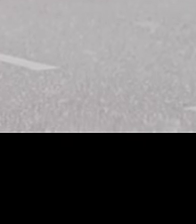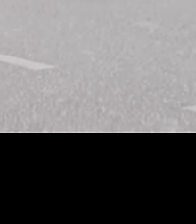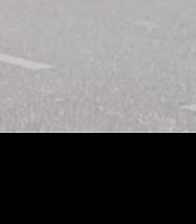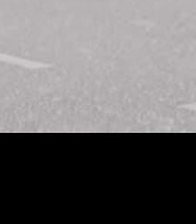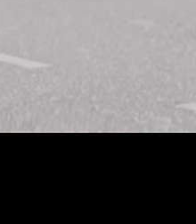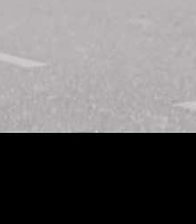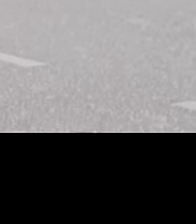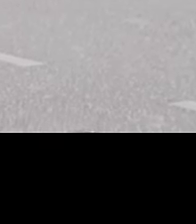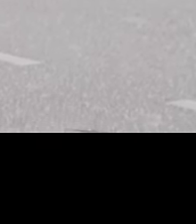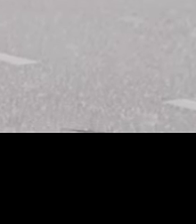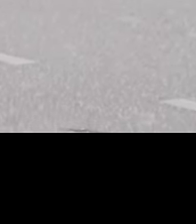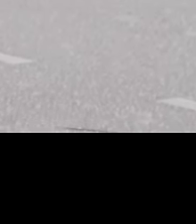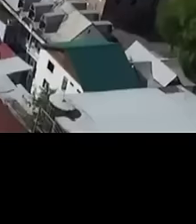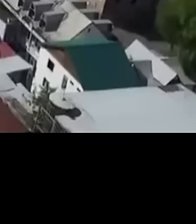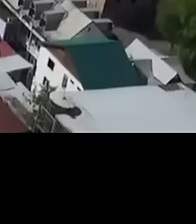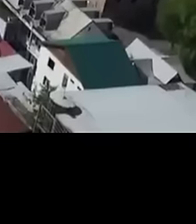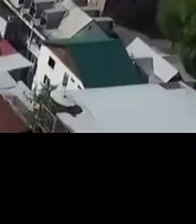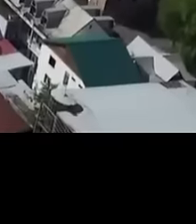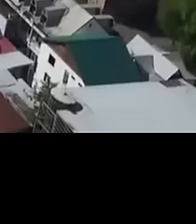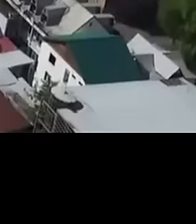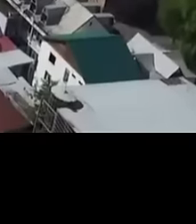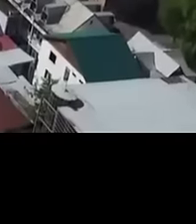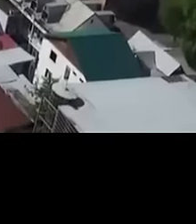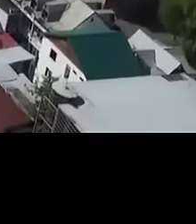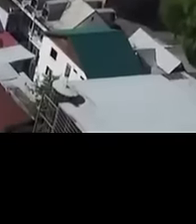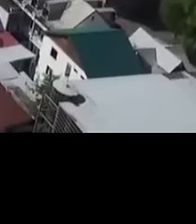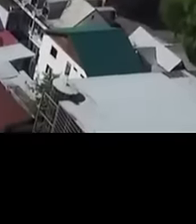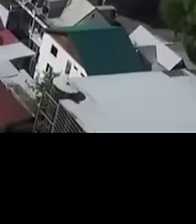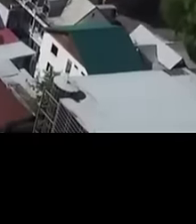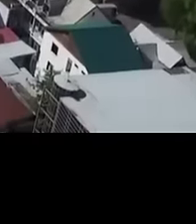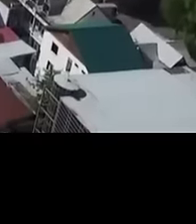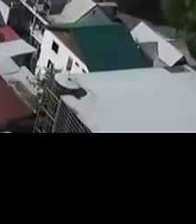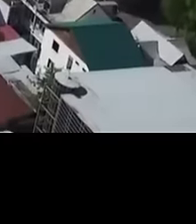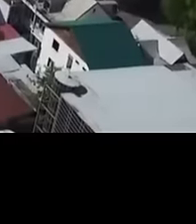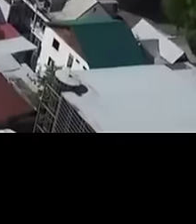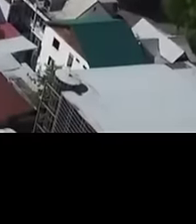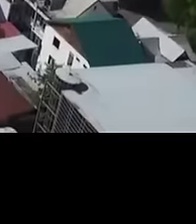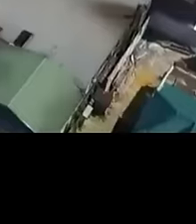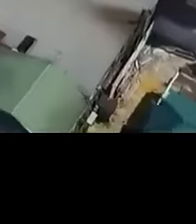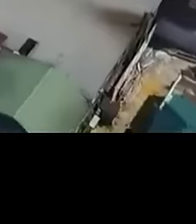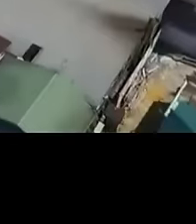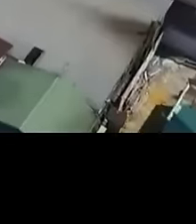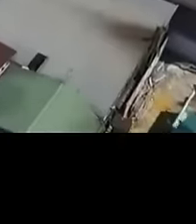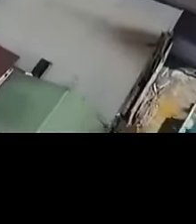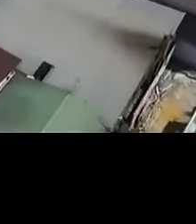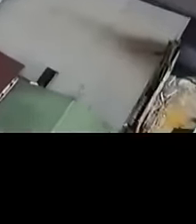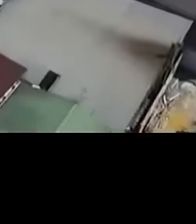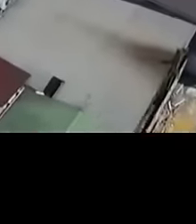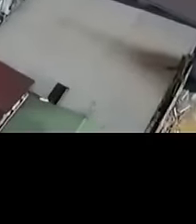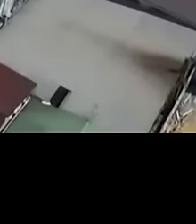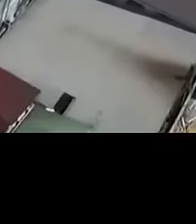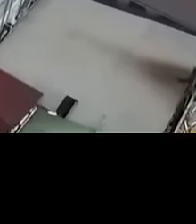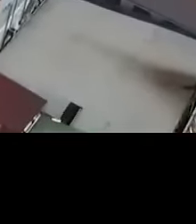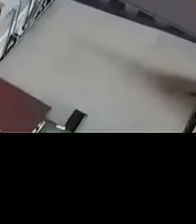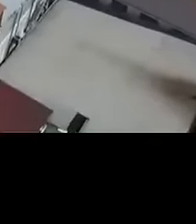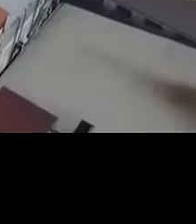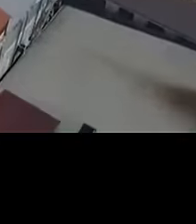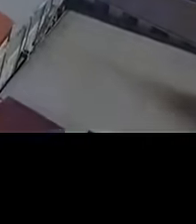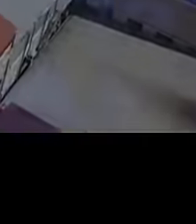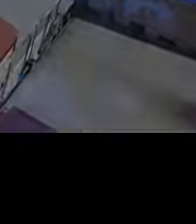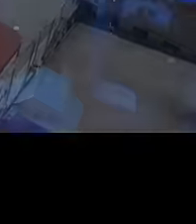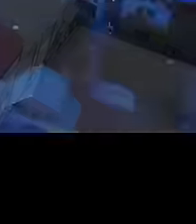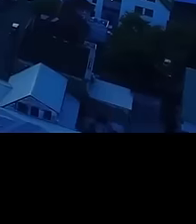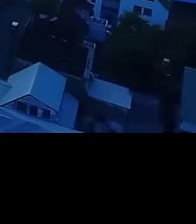wordt achtergelaten. Samen bouwen we aan een sterker, duurzamer en welvarender